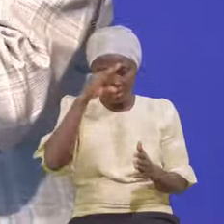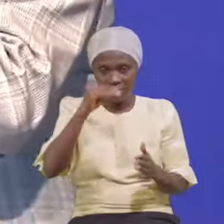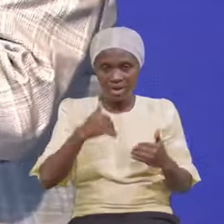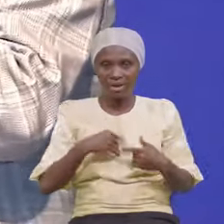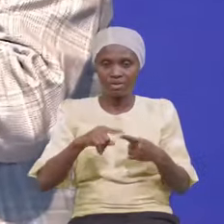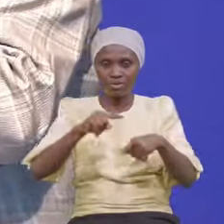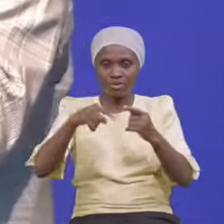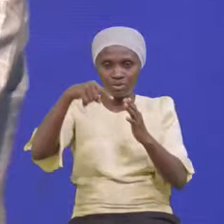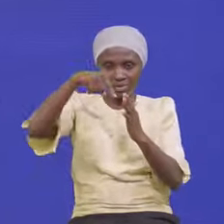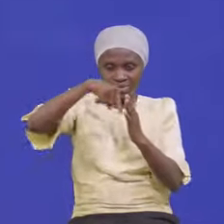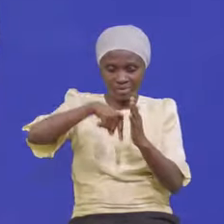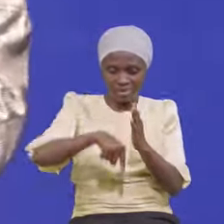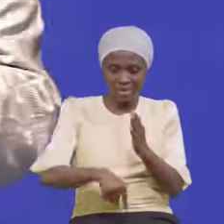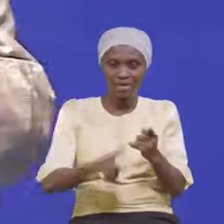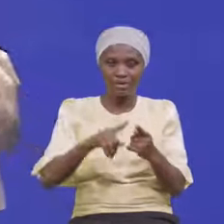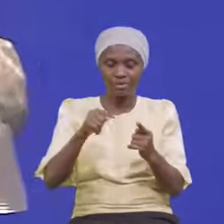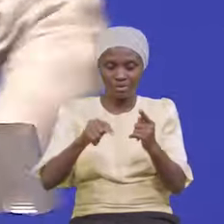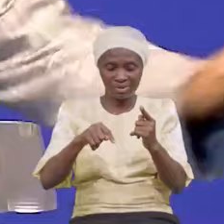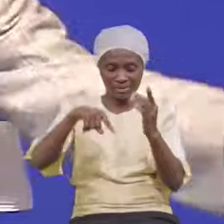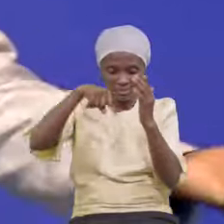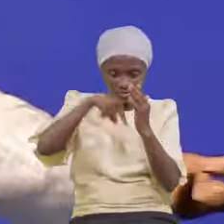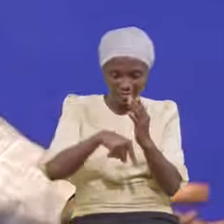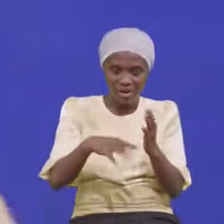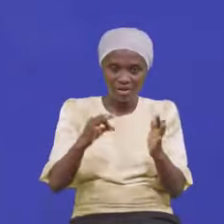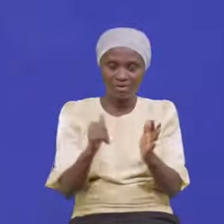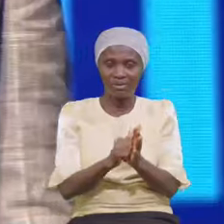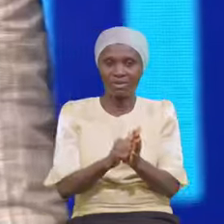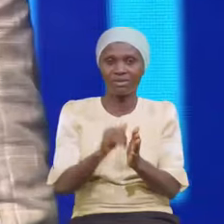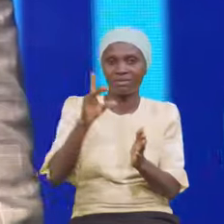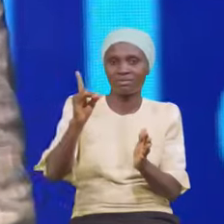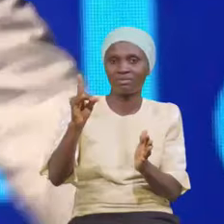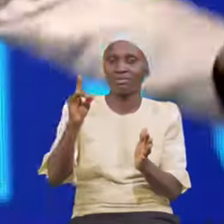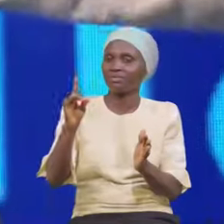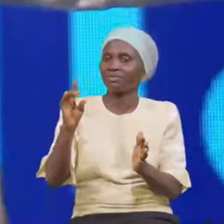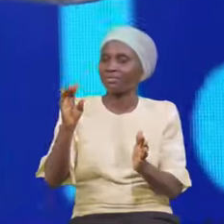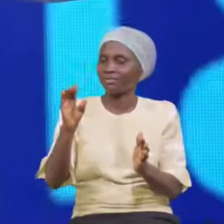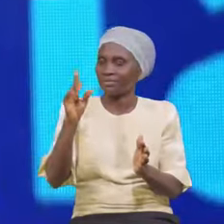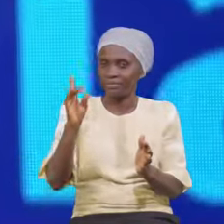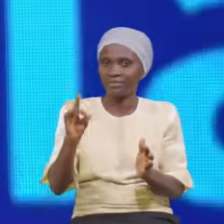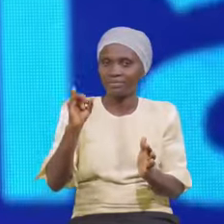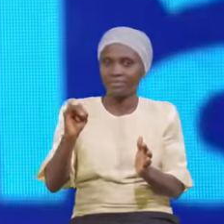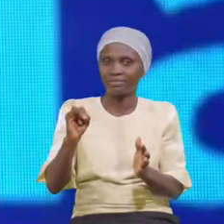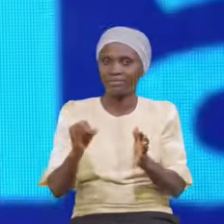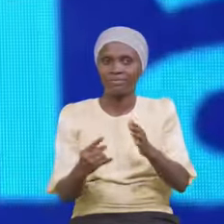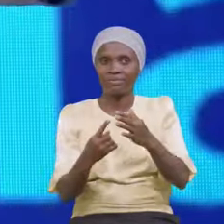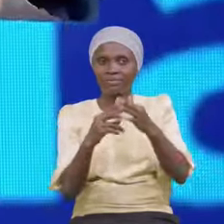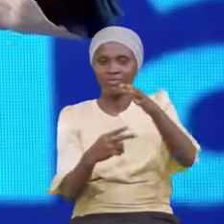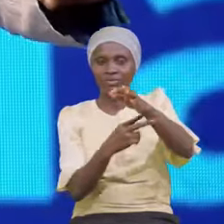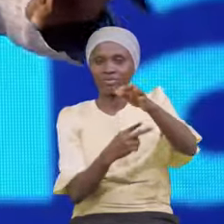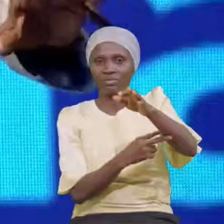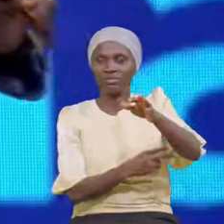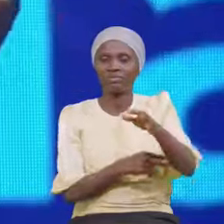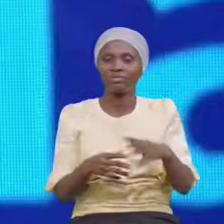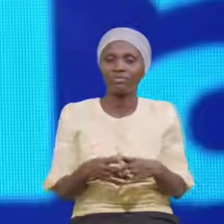ditch, ఆ యొక్క లోతైన మరణం స్థాయికైన దిగి వెళ్ళాలి, and then he has to build a bridge, ఆ తర్వాత వారధి నిర్మాణం చేయాలి, so that